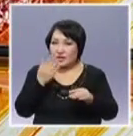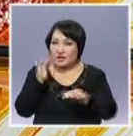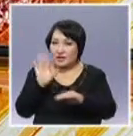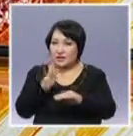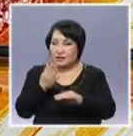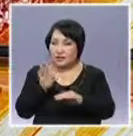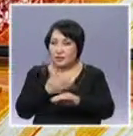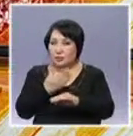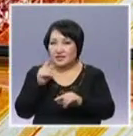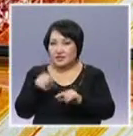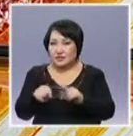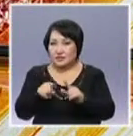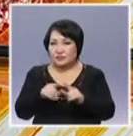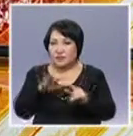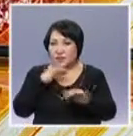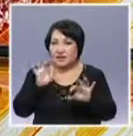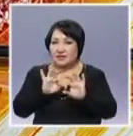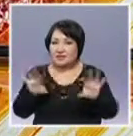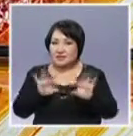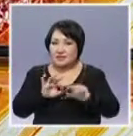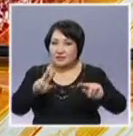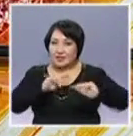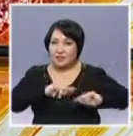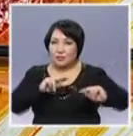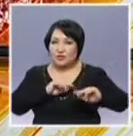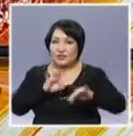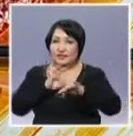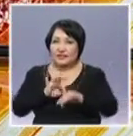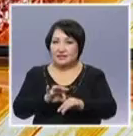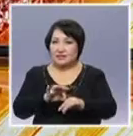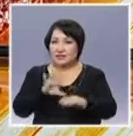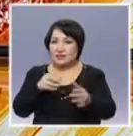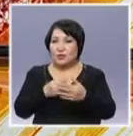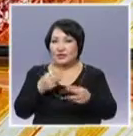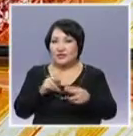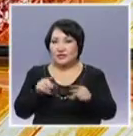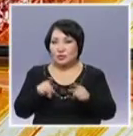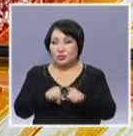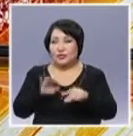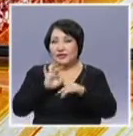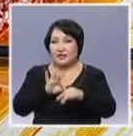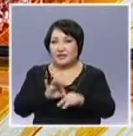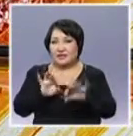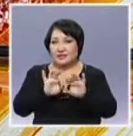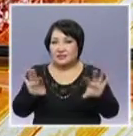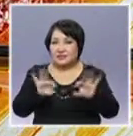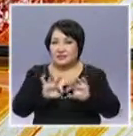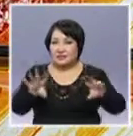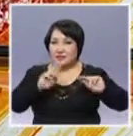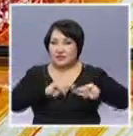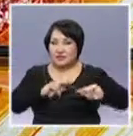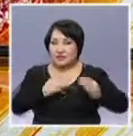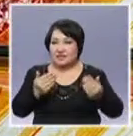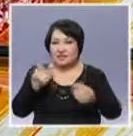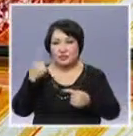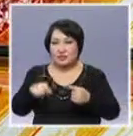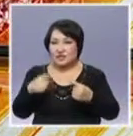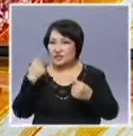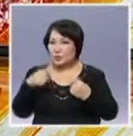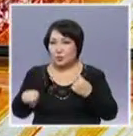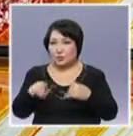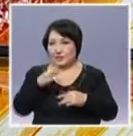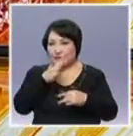работы, например, до этого проводилось. Сейчас уже как бы не то время, чтобы люди просто